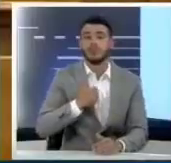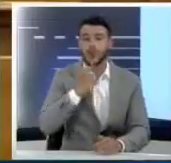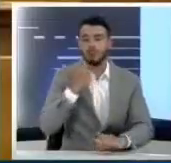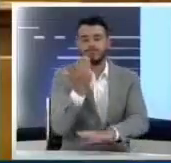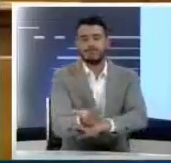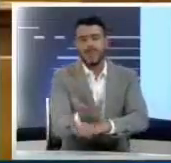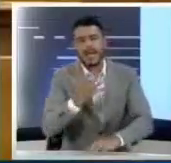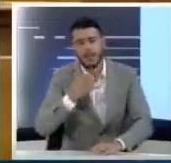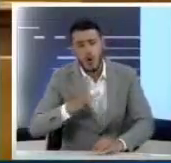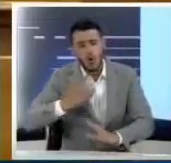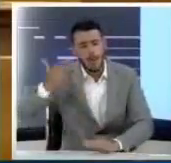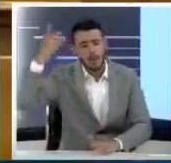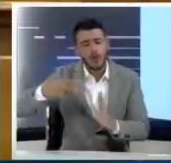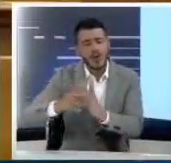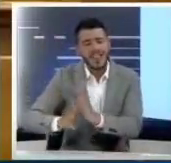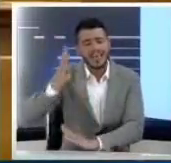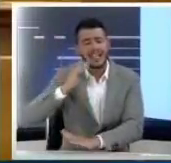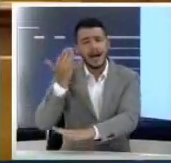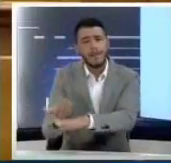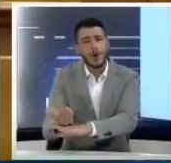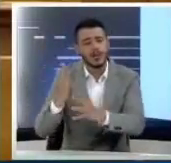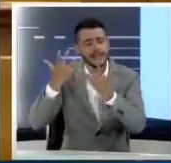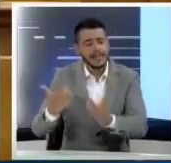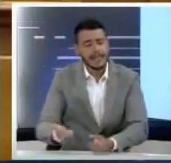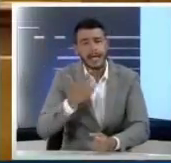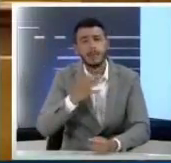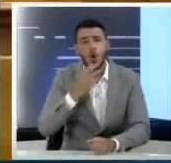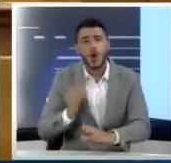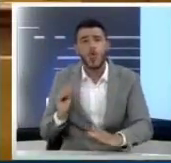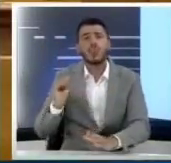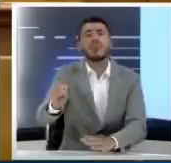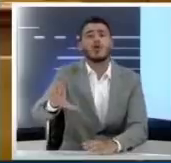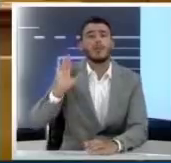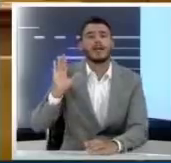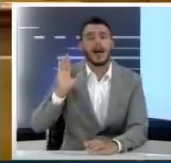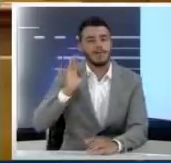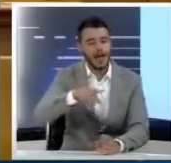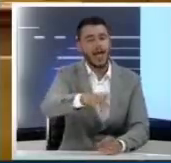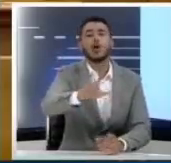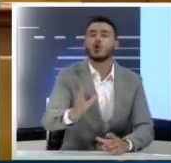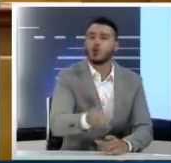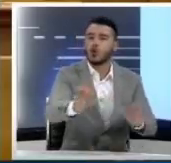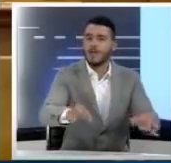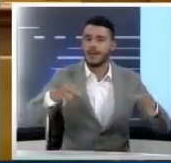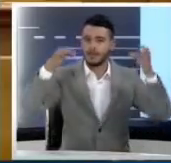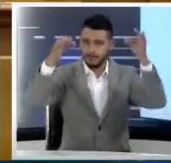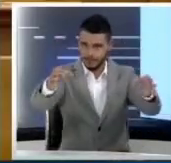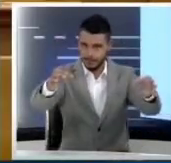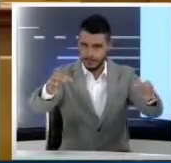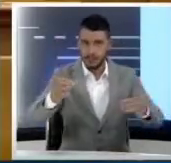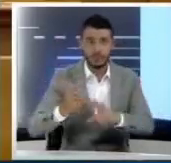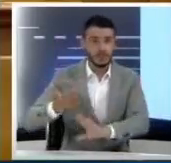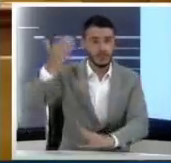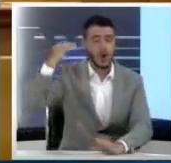αυτοκριτική. Το κείμενο του 14, του Δουνουτού, που έχει καταθέσει και ο κύριος Σταϊκούρας στη Βουλή και